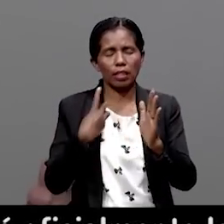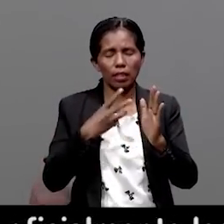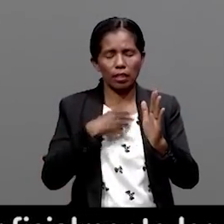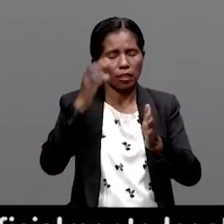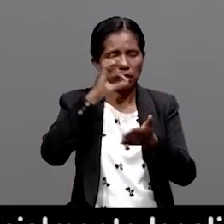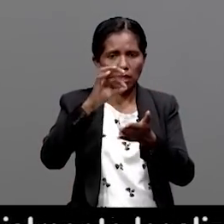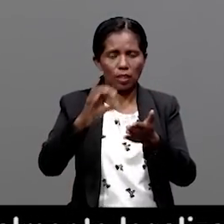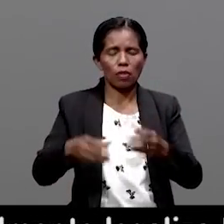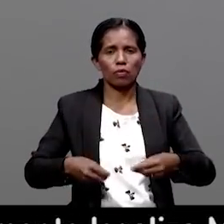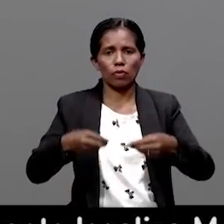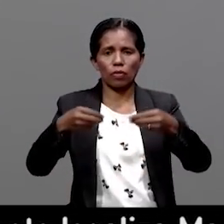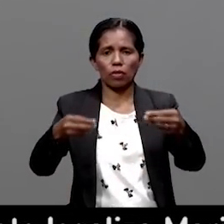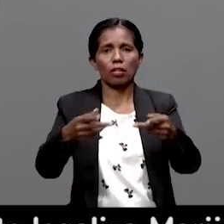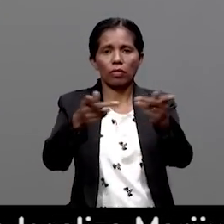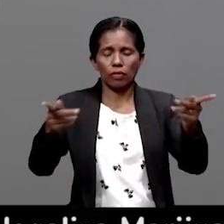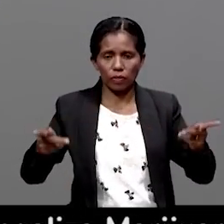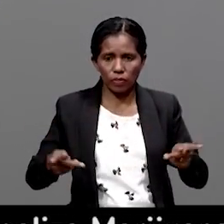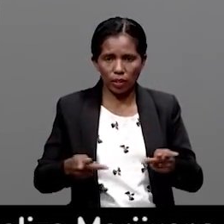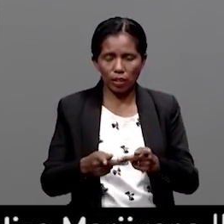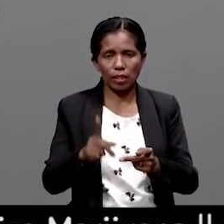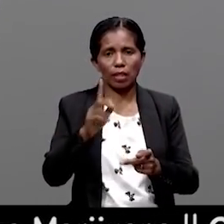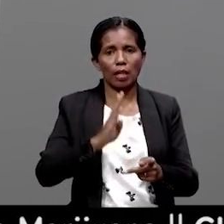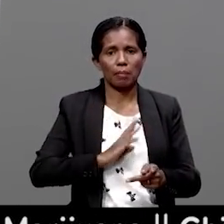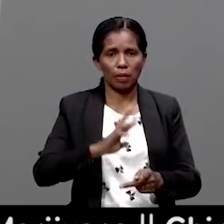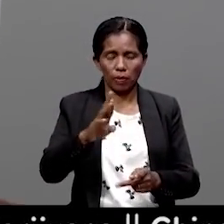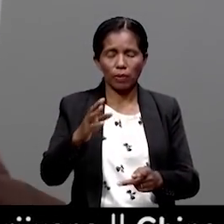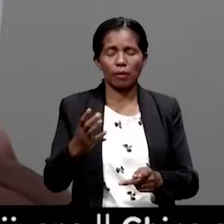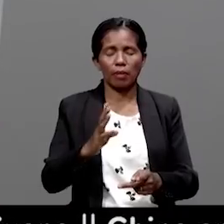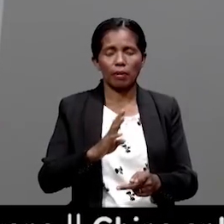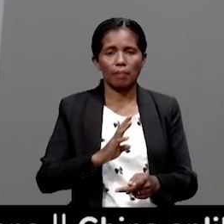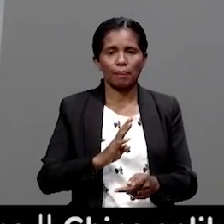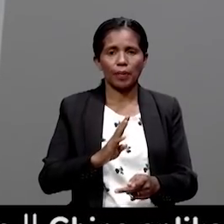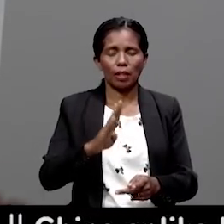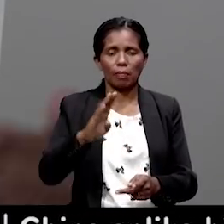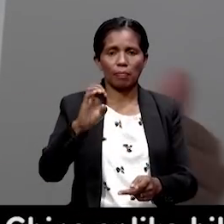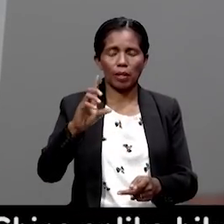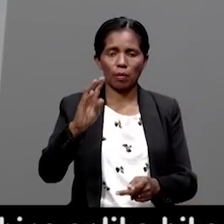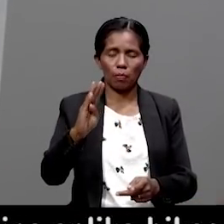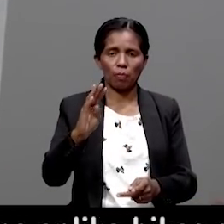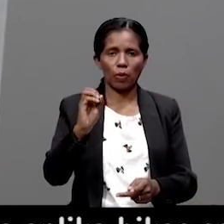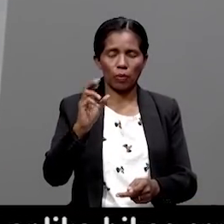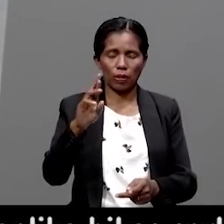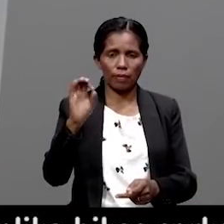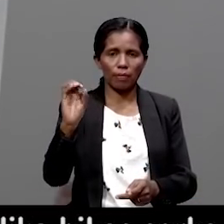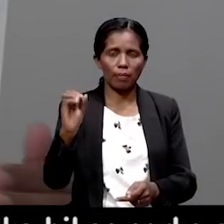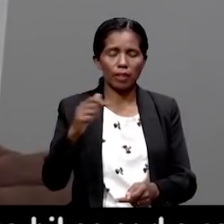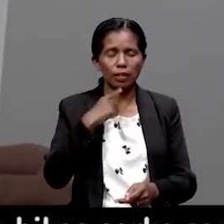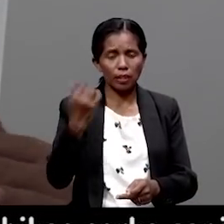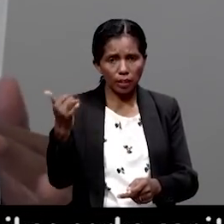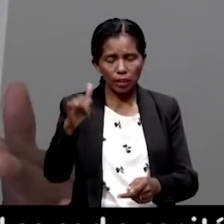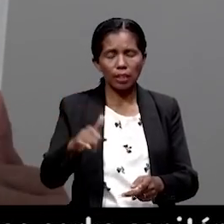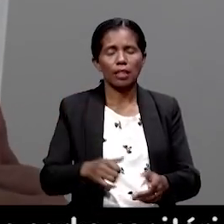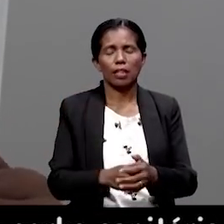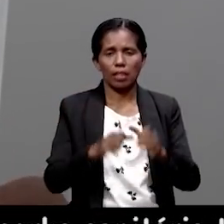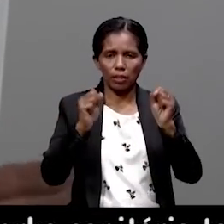atribui ona armazen bebora basira mesmo ho kondisi awan lebih minim depan sira tengki desenvolve ita kara sira